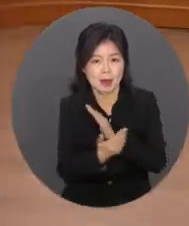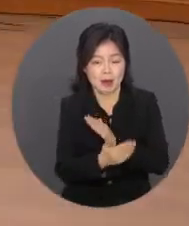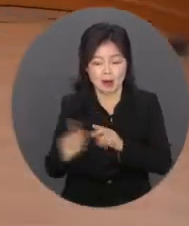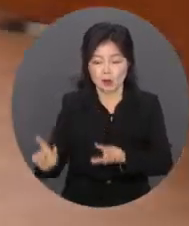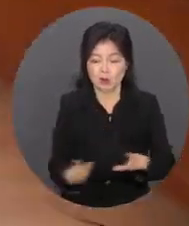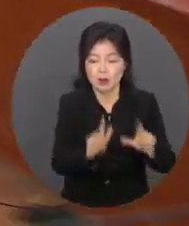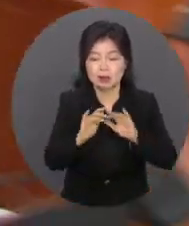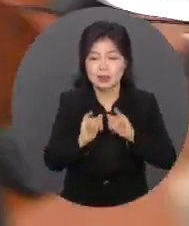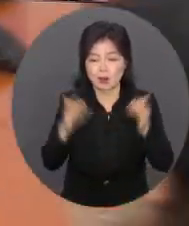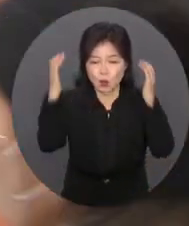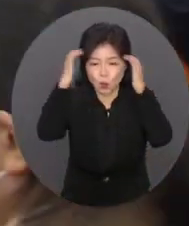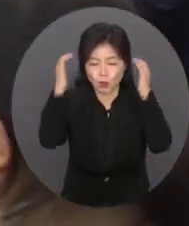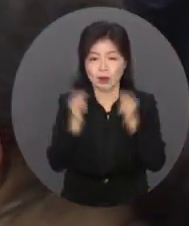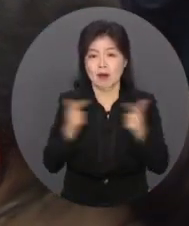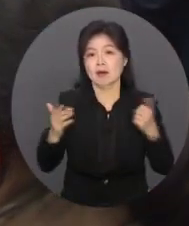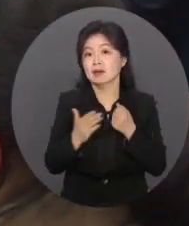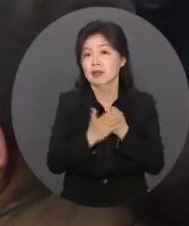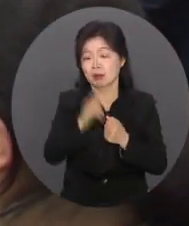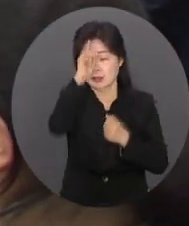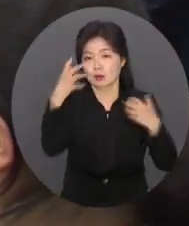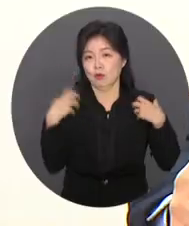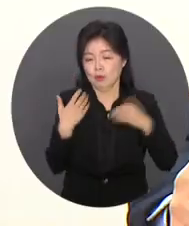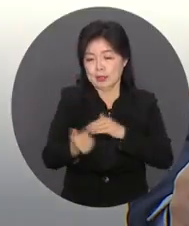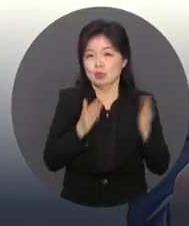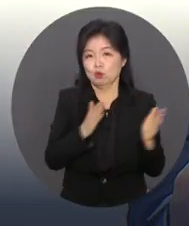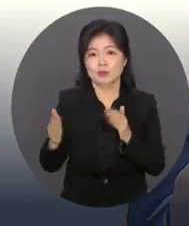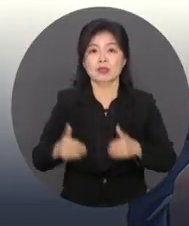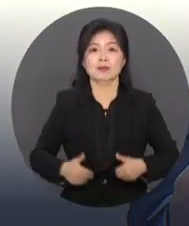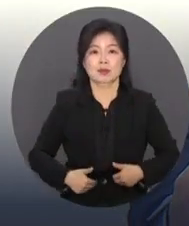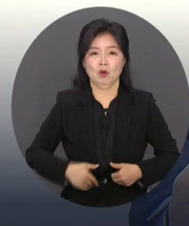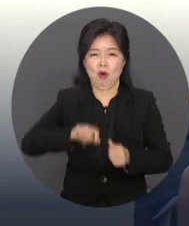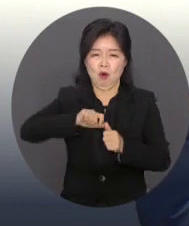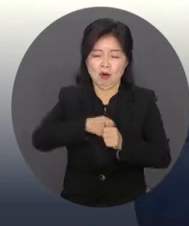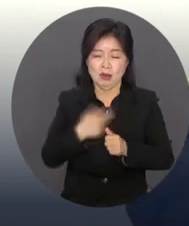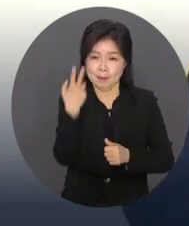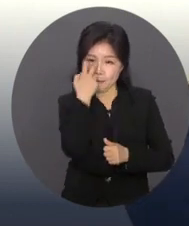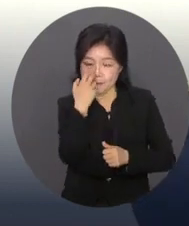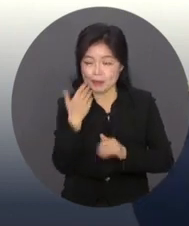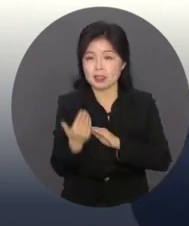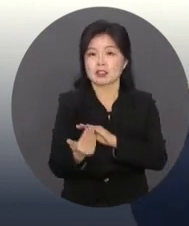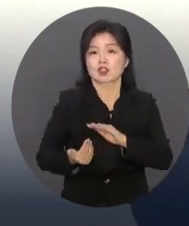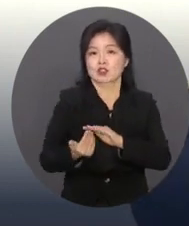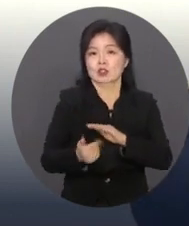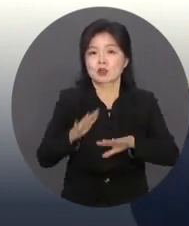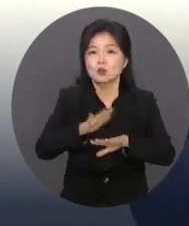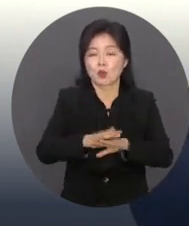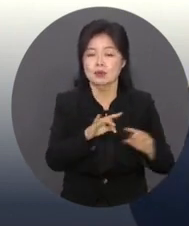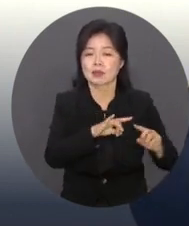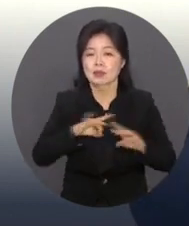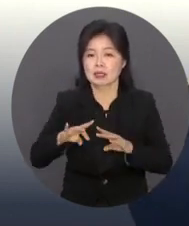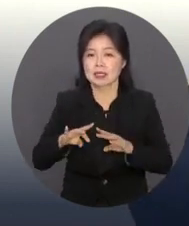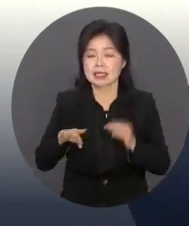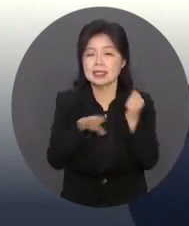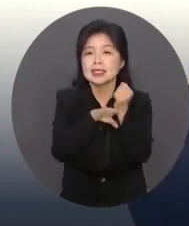고통이 커지고 있다며 정부의 대책 마련을 촉구했습니다 모리안 탄소기전에 농사용 전기요금의